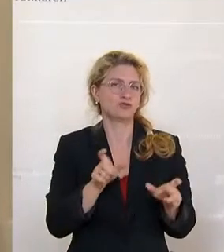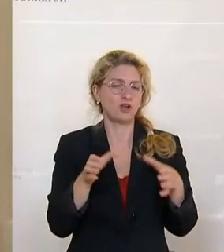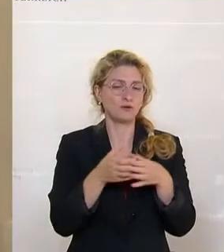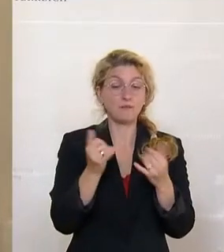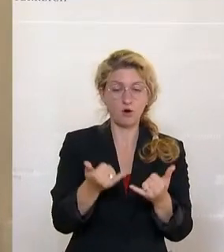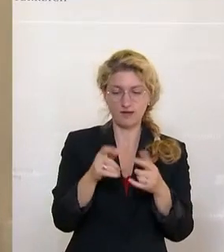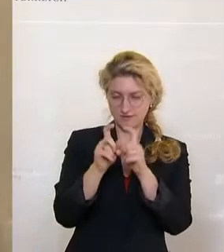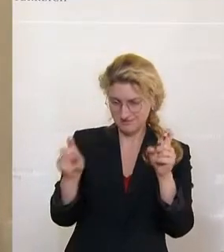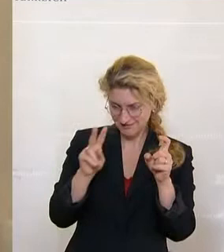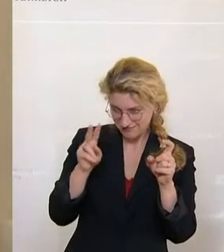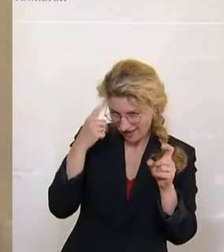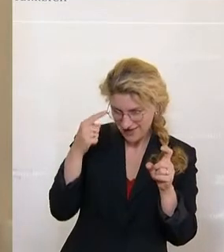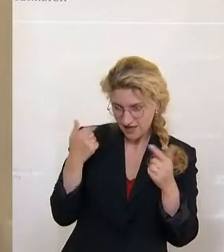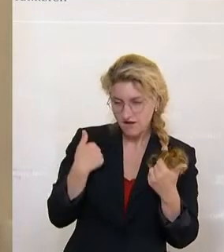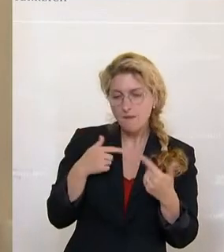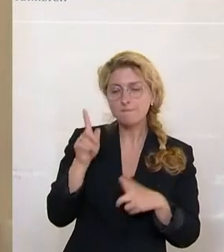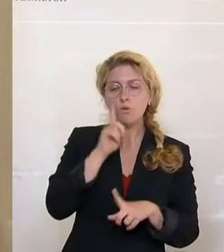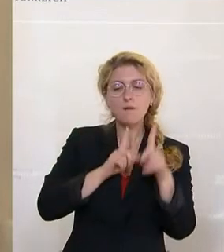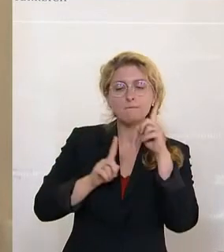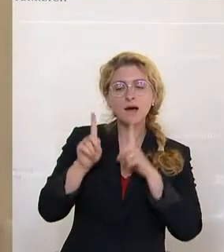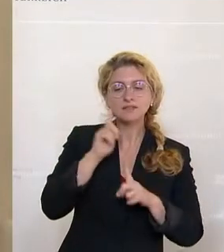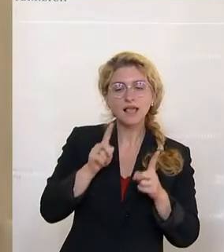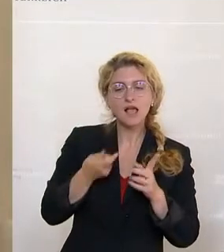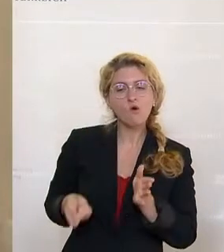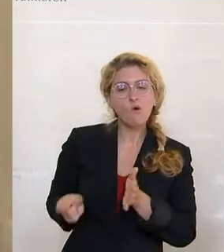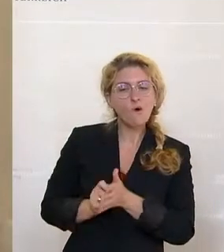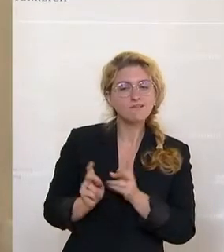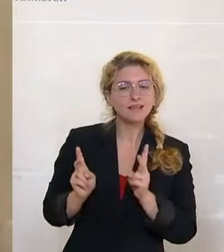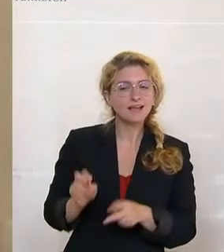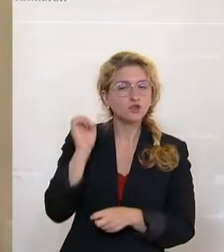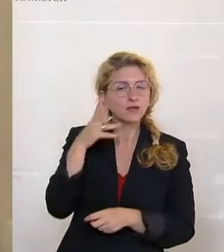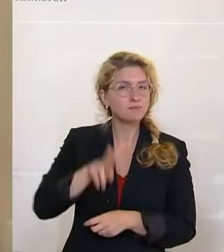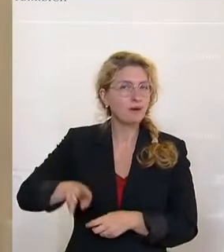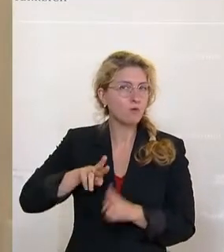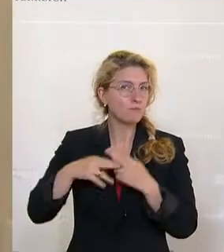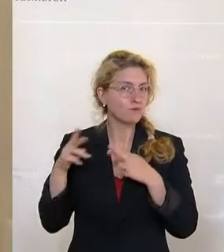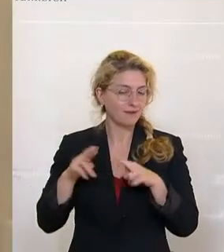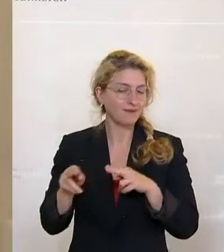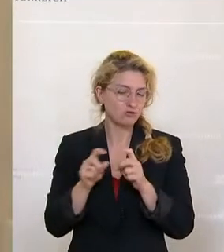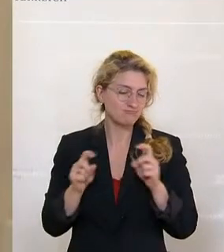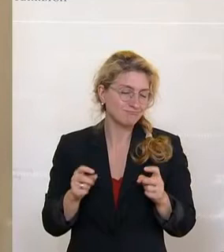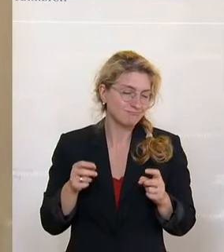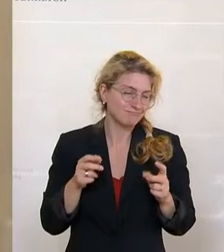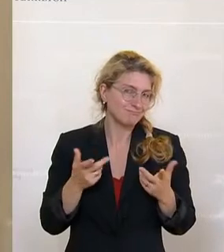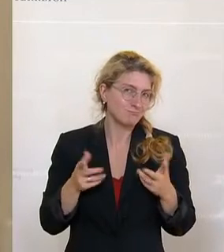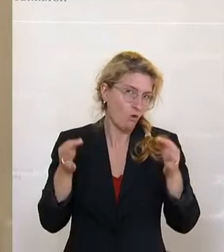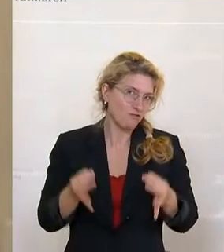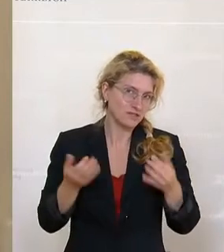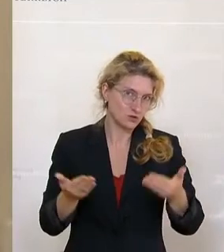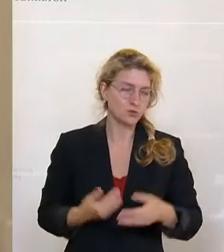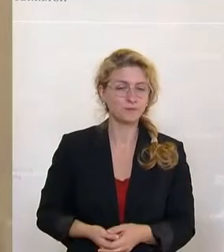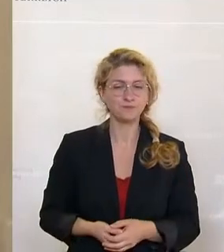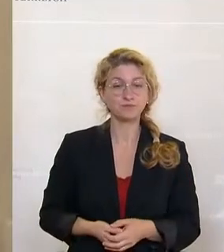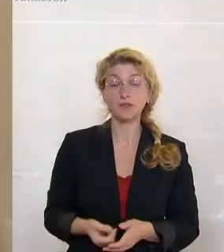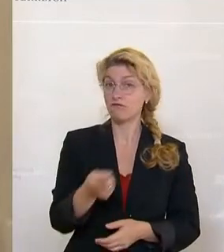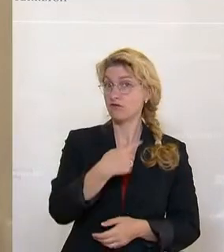Titel war, mutmaßliche Käuflichkeit der türkis-blauen Bundesregierung. Wichtig war uns eben der Frage nachzugehen, gab